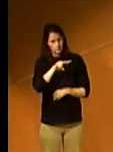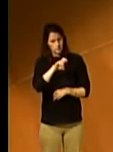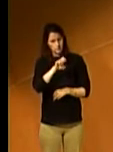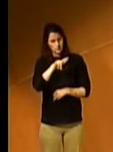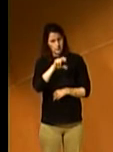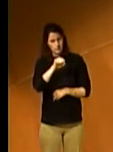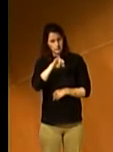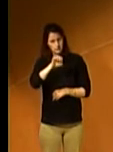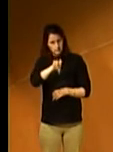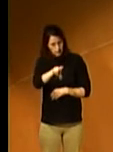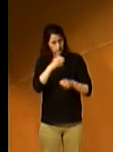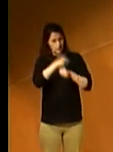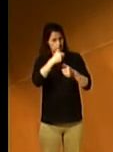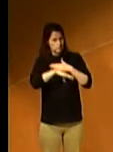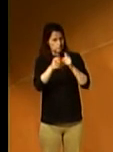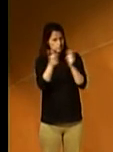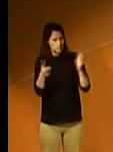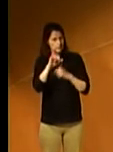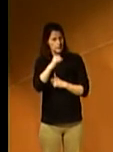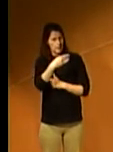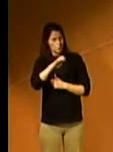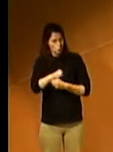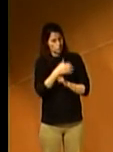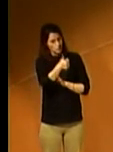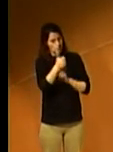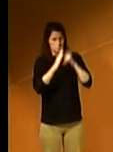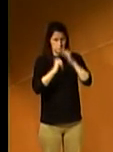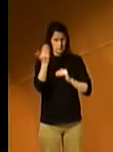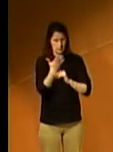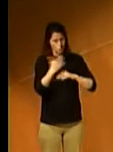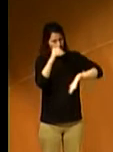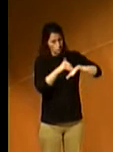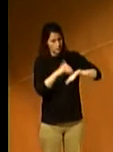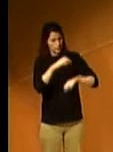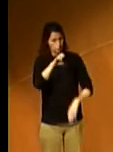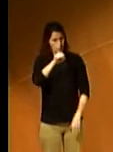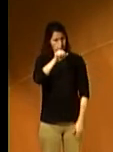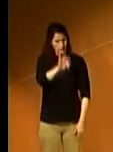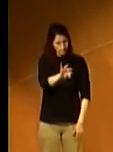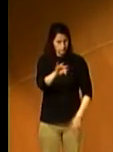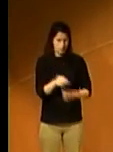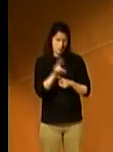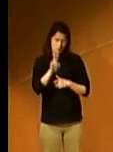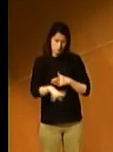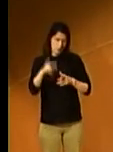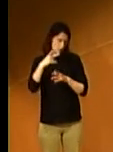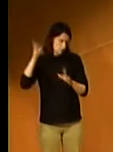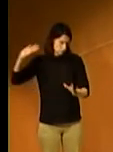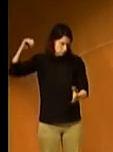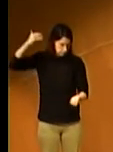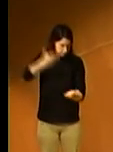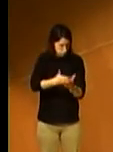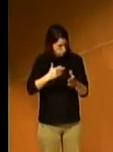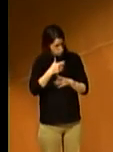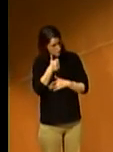dans le Lot-et-Garonne, et qui est conseillère ESF, et qui accompagne depuis longtemps des jeunes dans leurs projets de